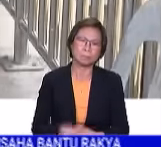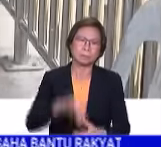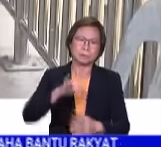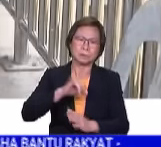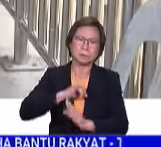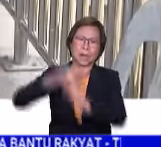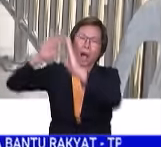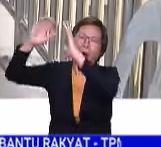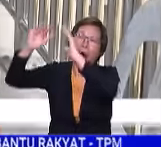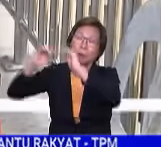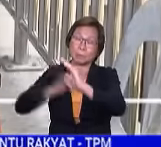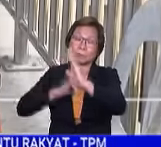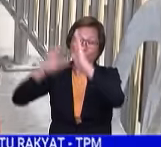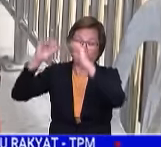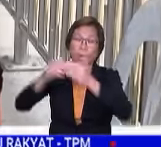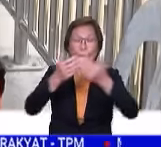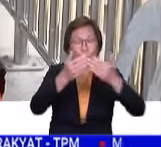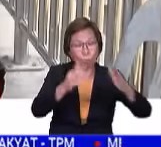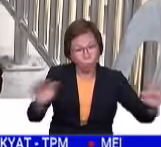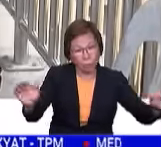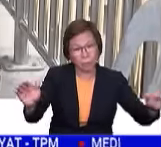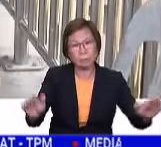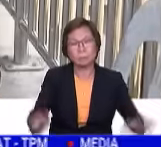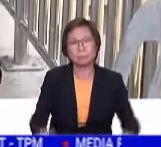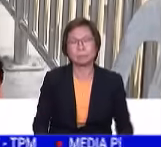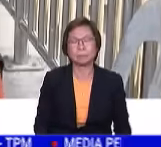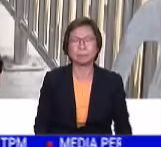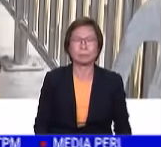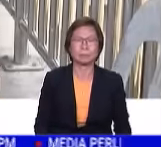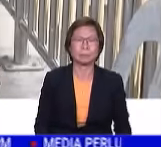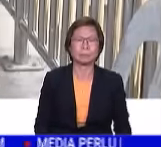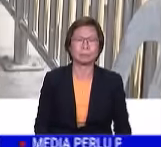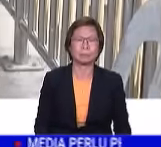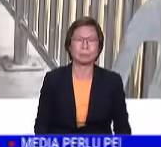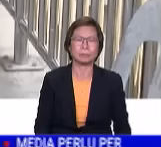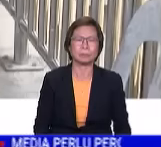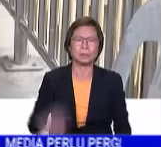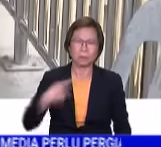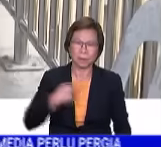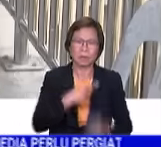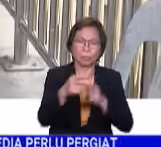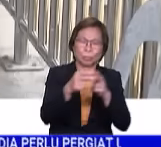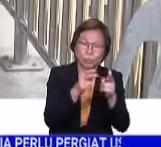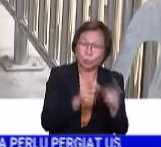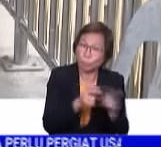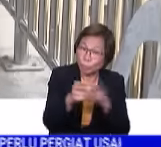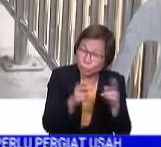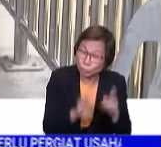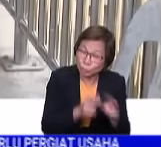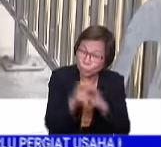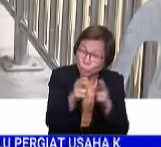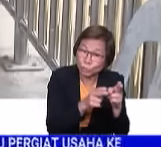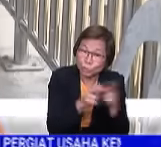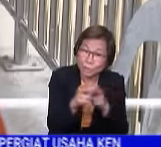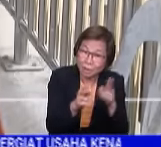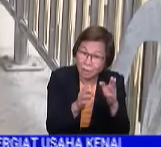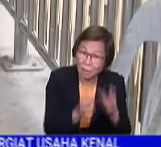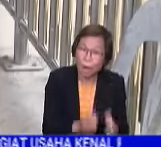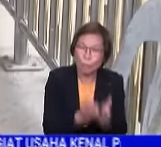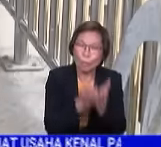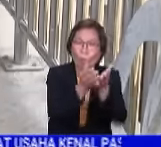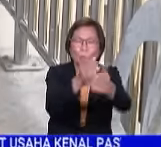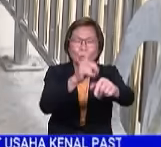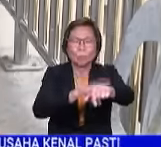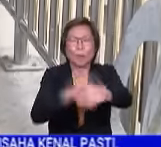haraplah boleh buka dek aero pun tak apa dah, untuk kita pengusaha buat kerja sementara tutup